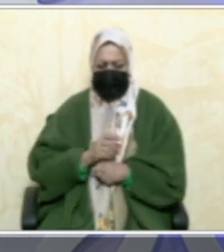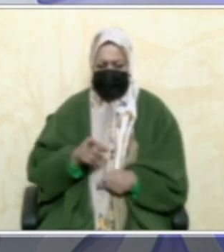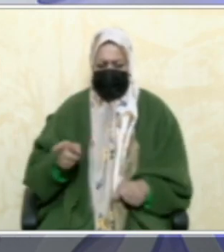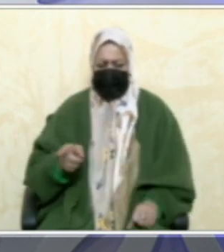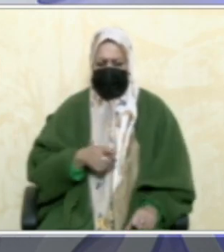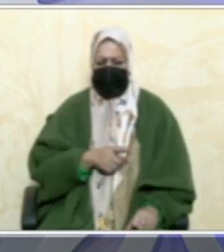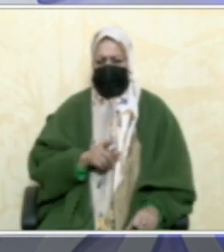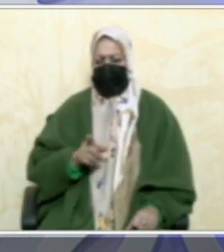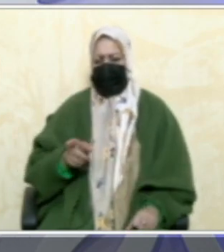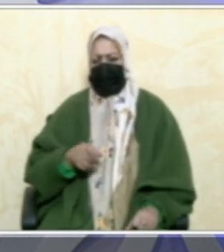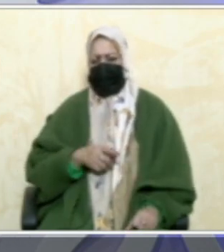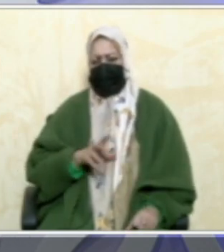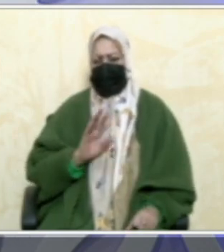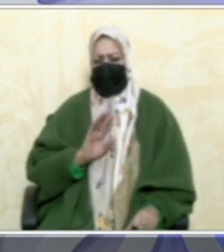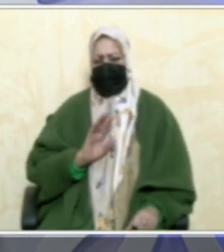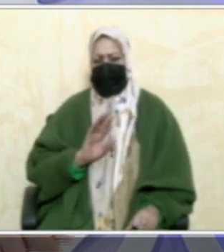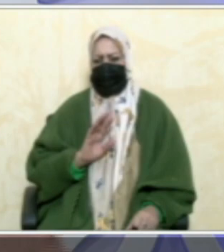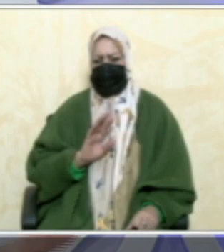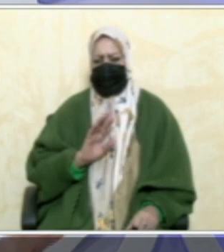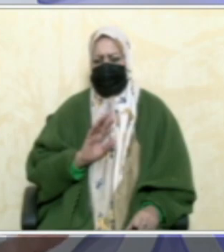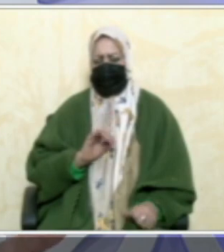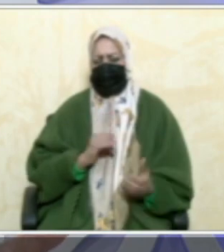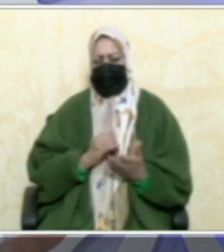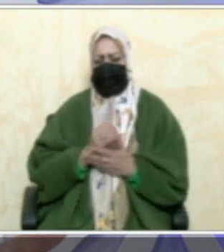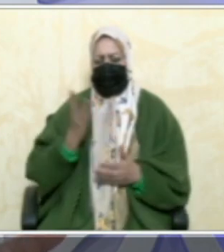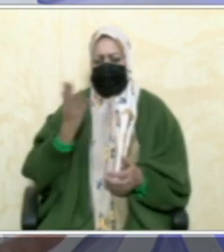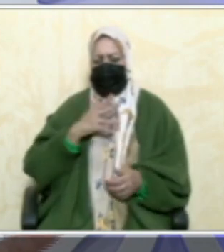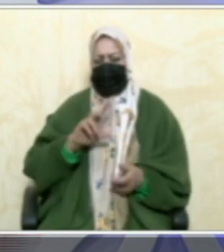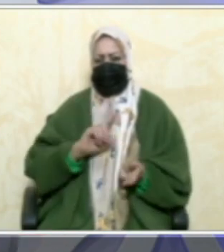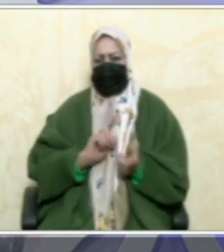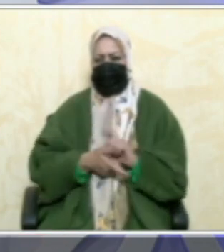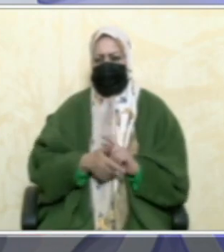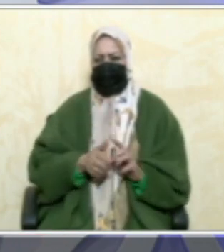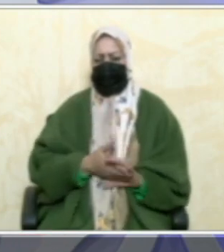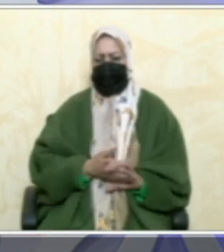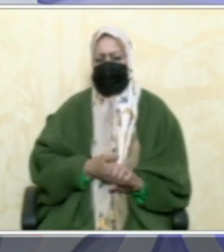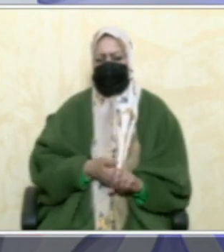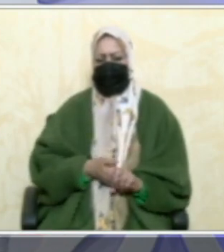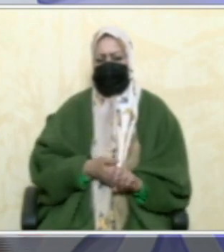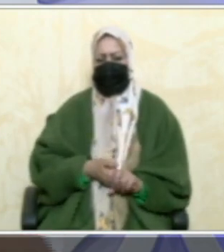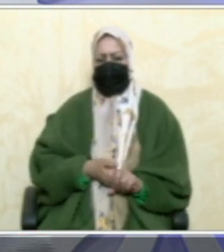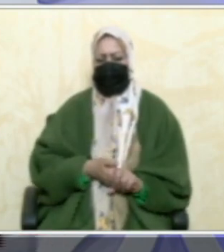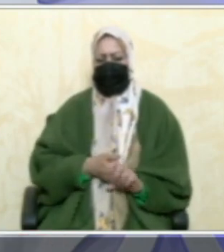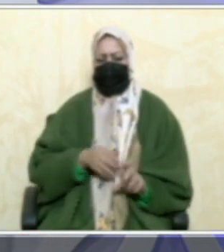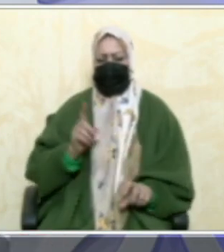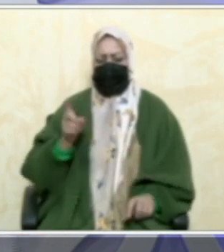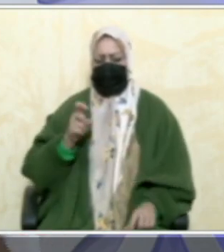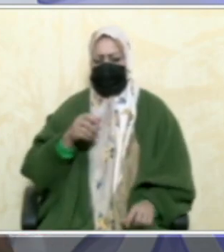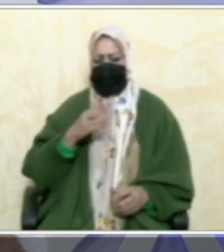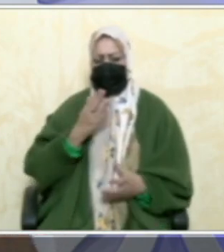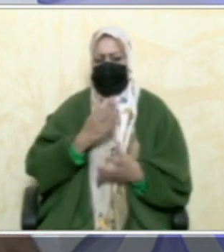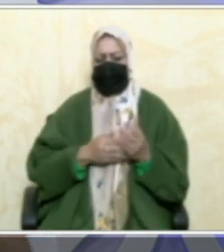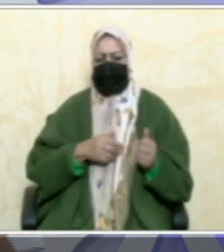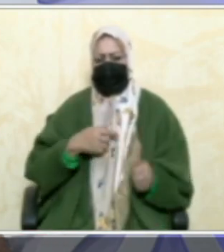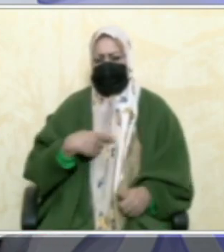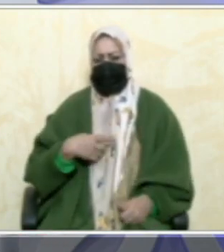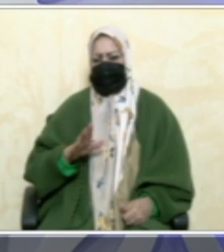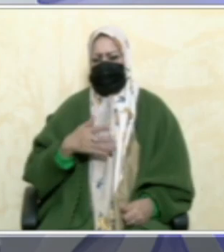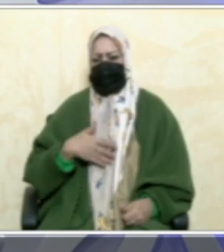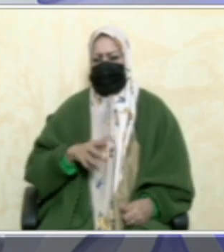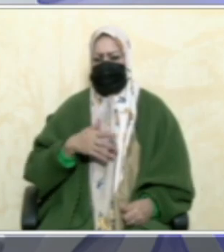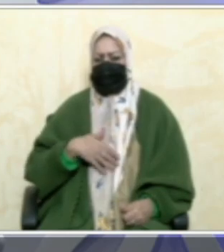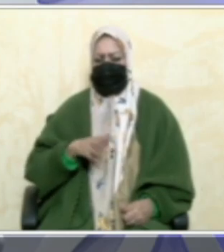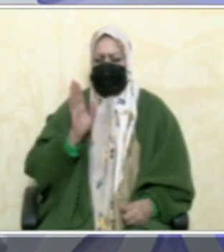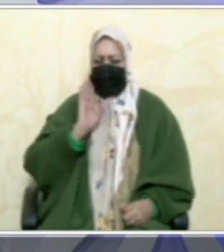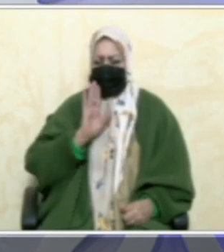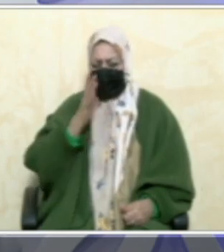وما نقدرش نغيروه. قلت لها: لكن هذا يأثر على النشأ. قلت لها: وكان هذا المهم، هذه علم، علم إنجليزي